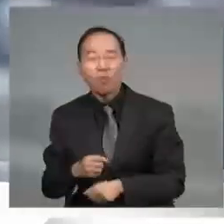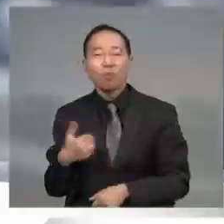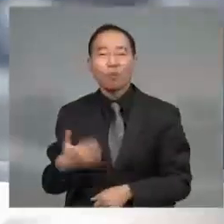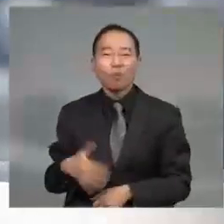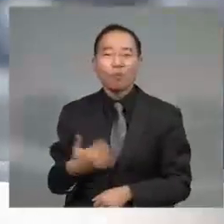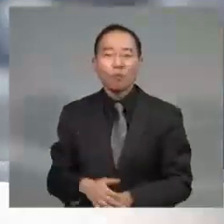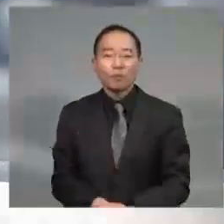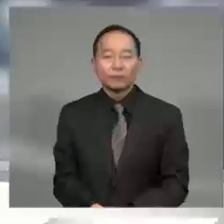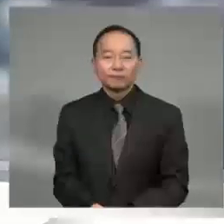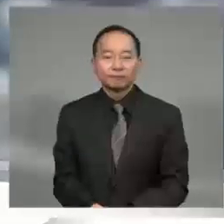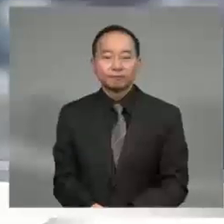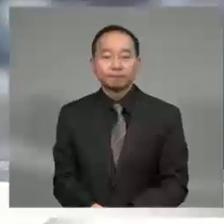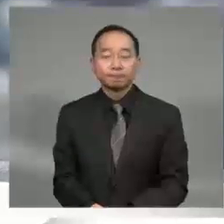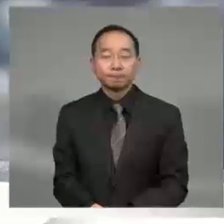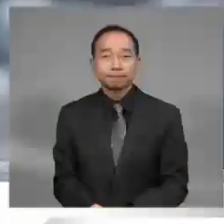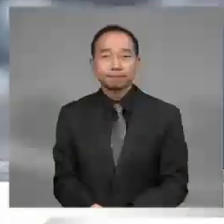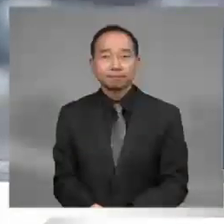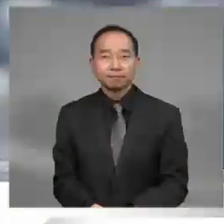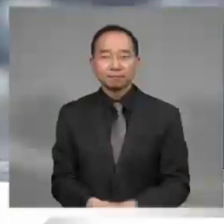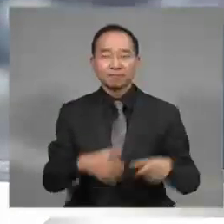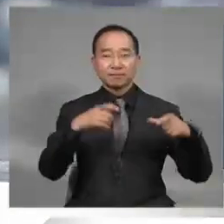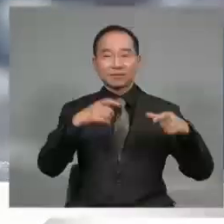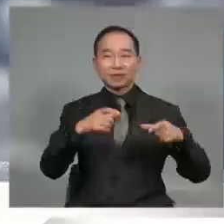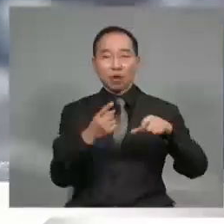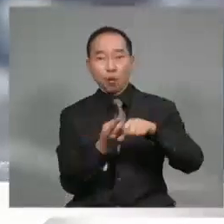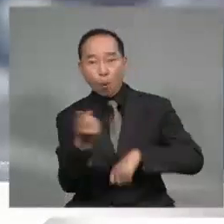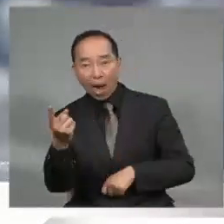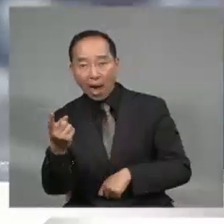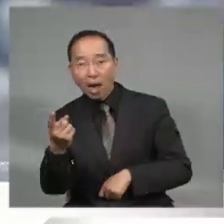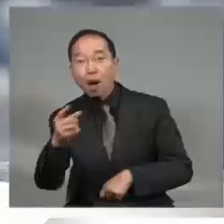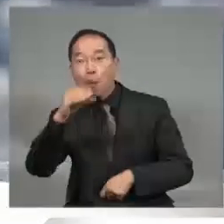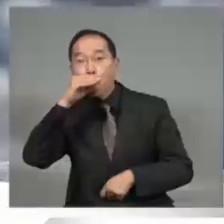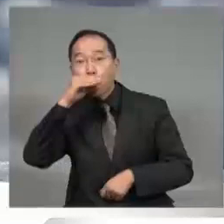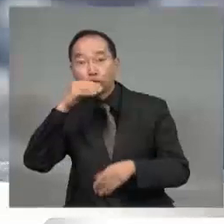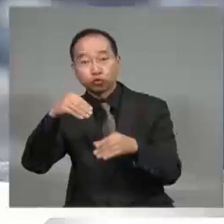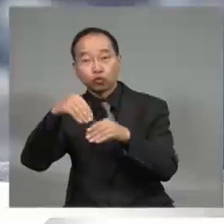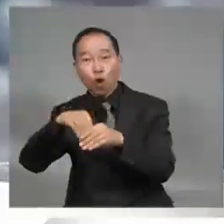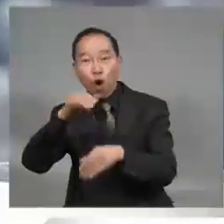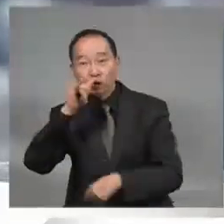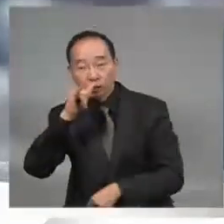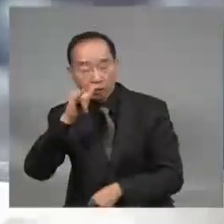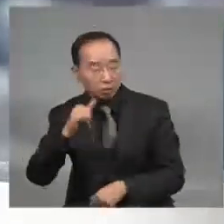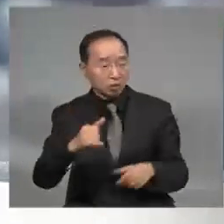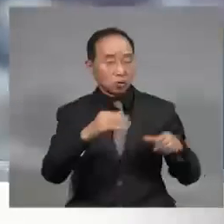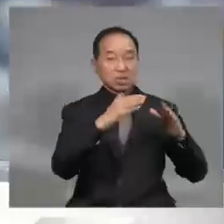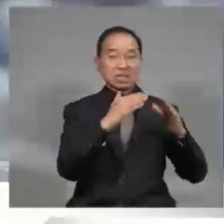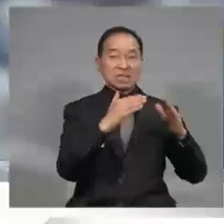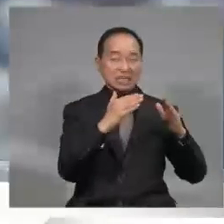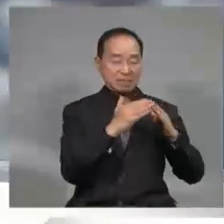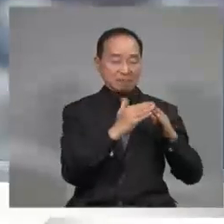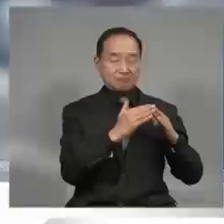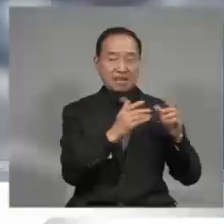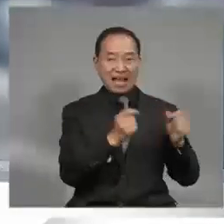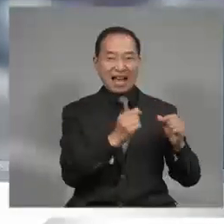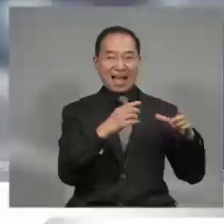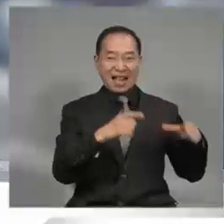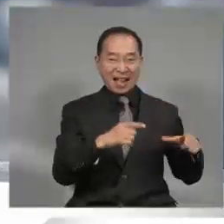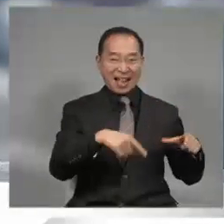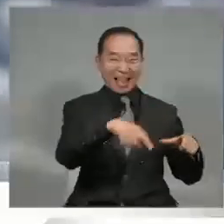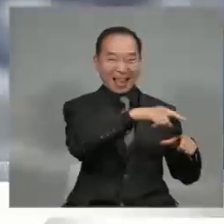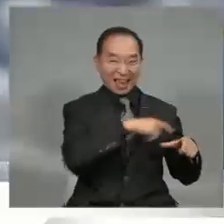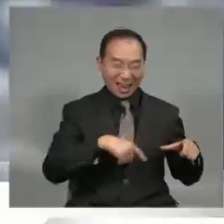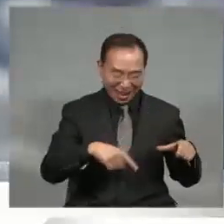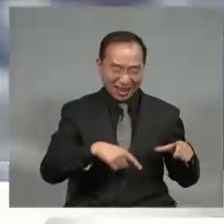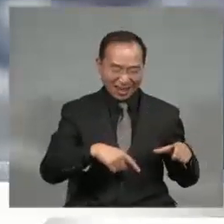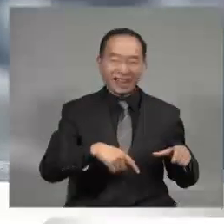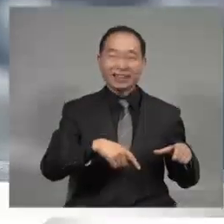예. 자, 관외 투표함은 봉투에 담겨 있고 관내는 네. 그 행랑에. 함을 열어서 행랑에 네. 담겨